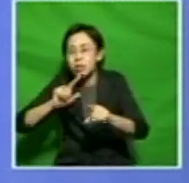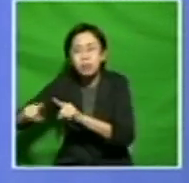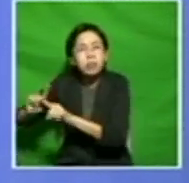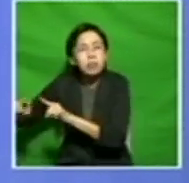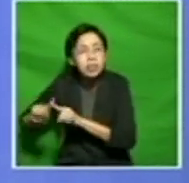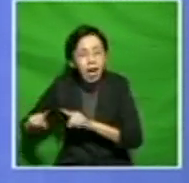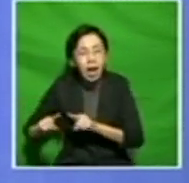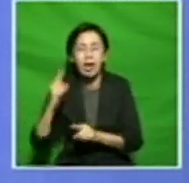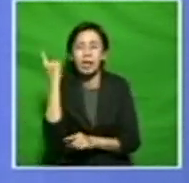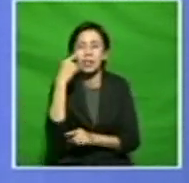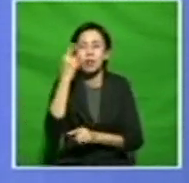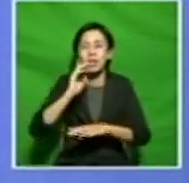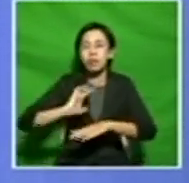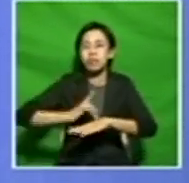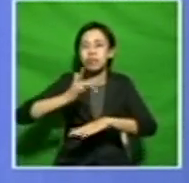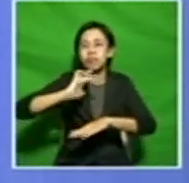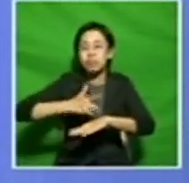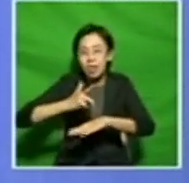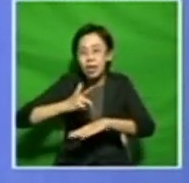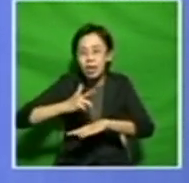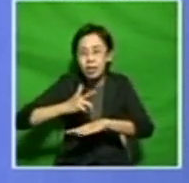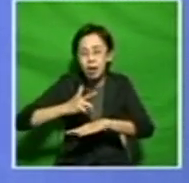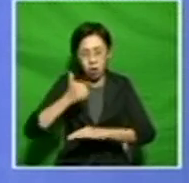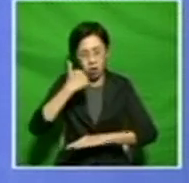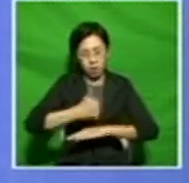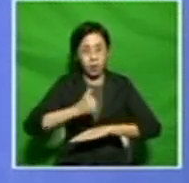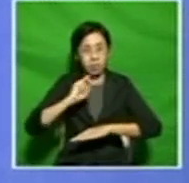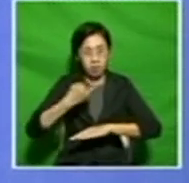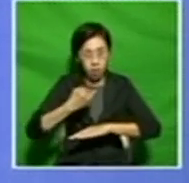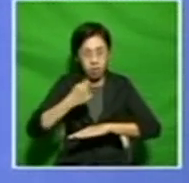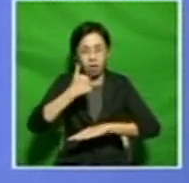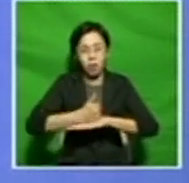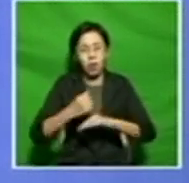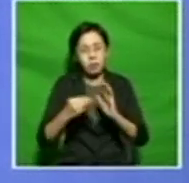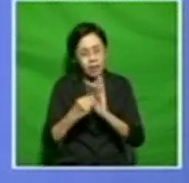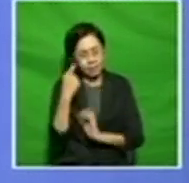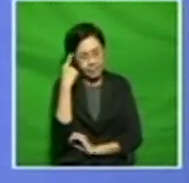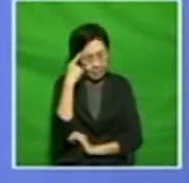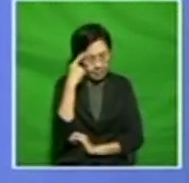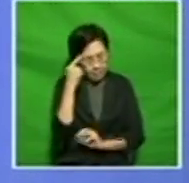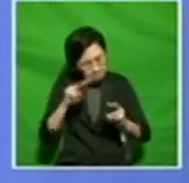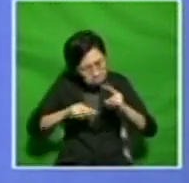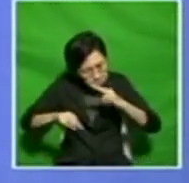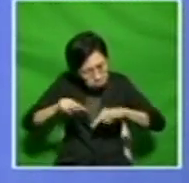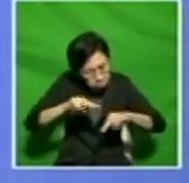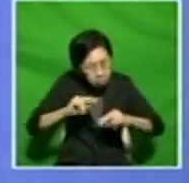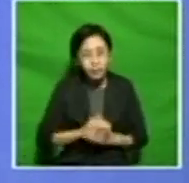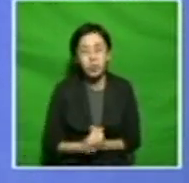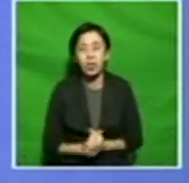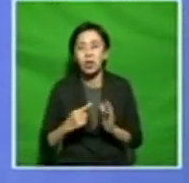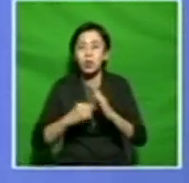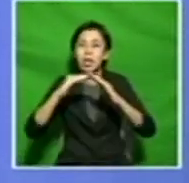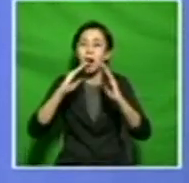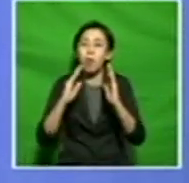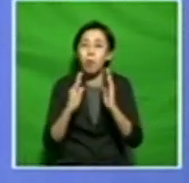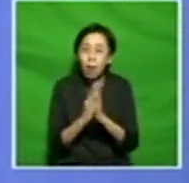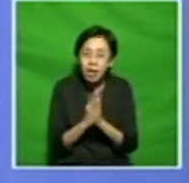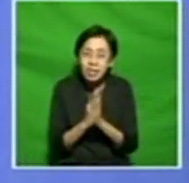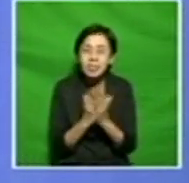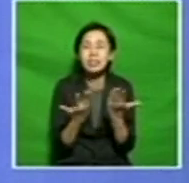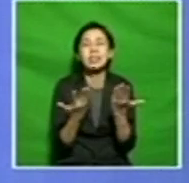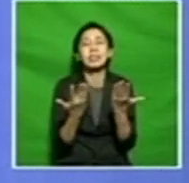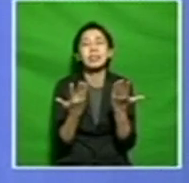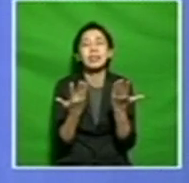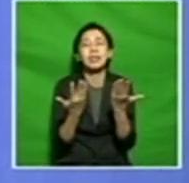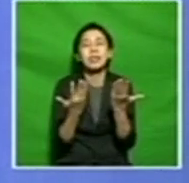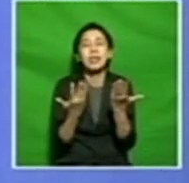ท่องเที่ยวโดยธรรมชาตินั้นก็ขอให้ท่านไปตรวจสอบหรือแม้แต่ศาสนสถาน